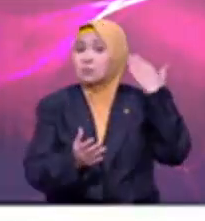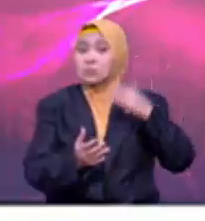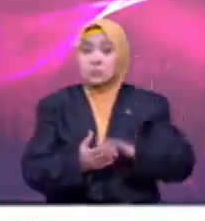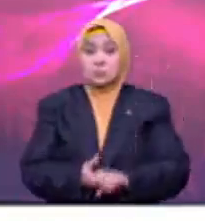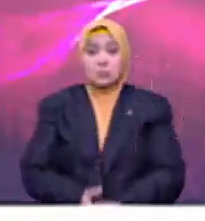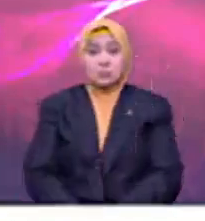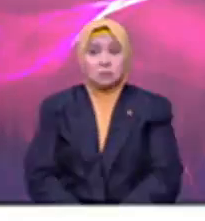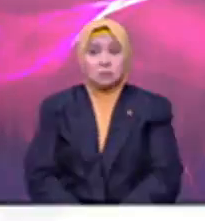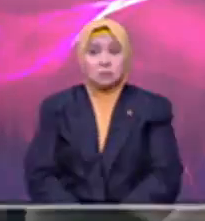to